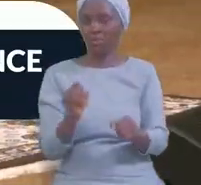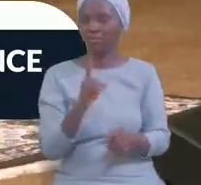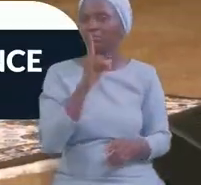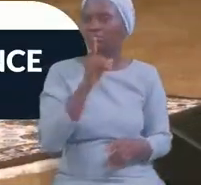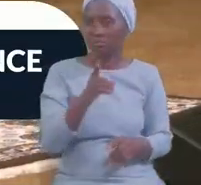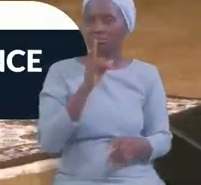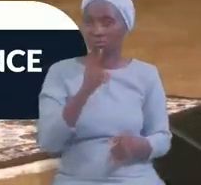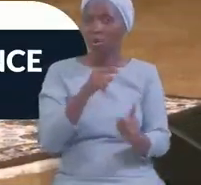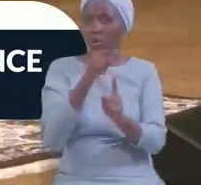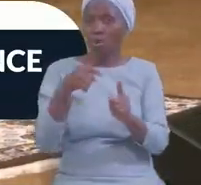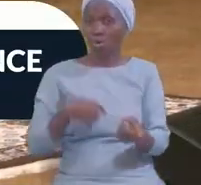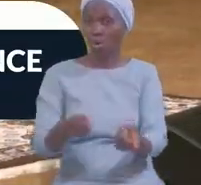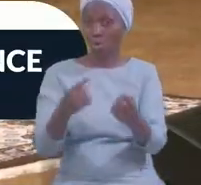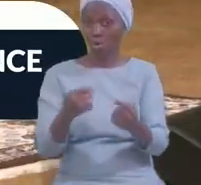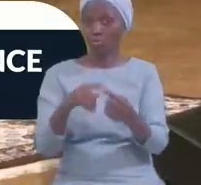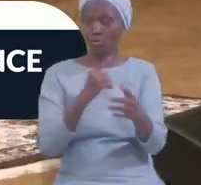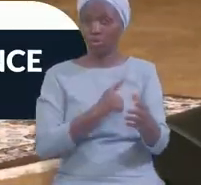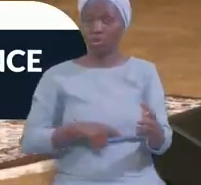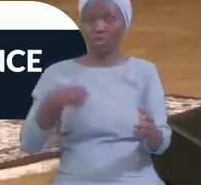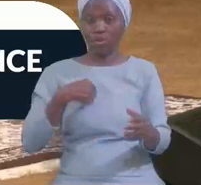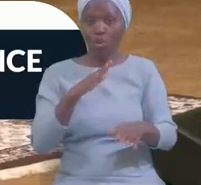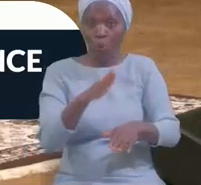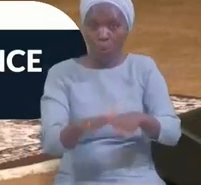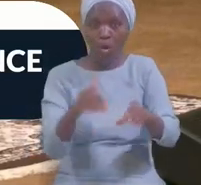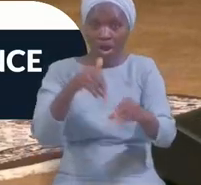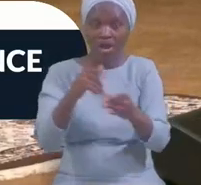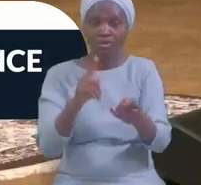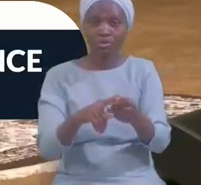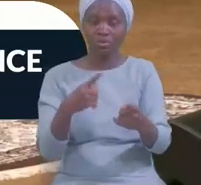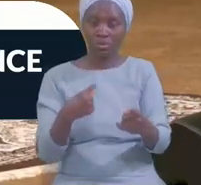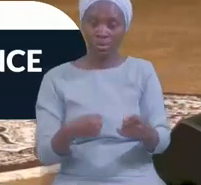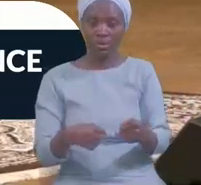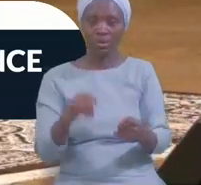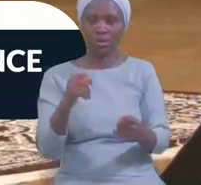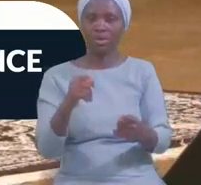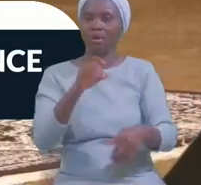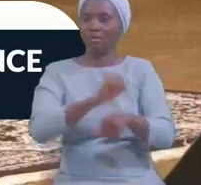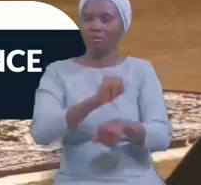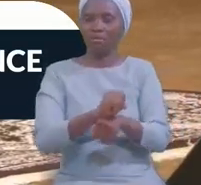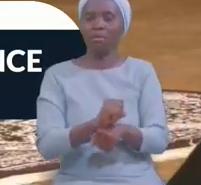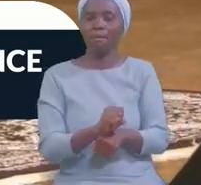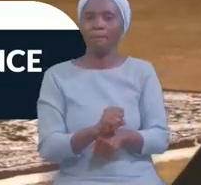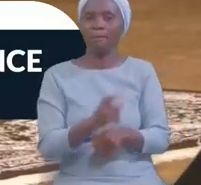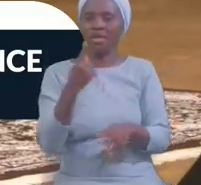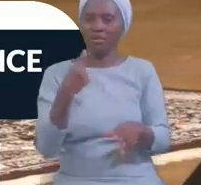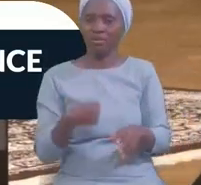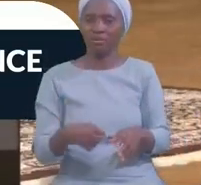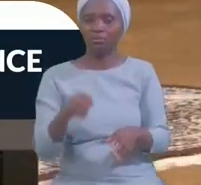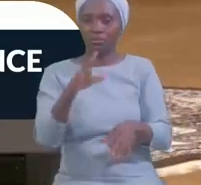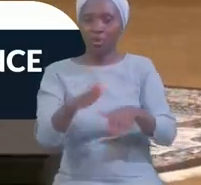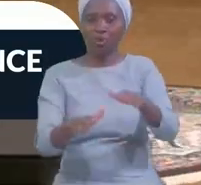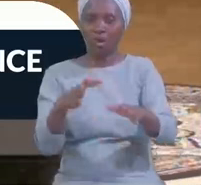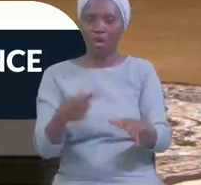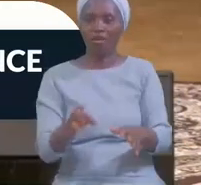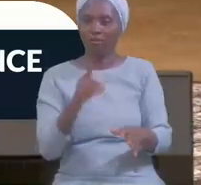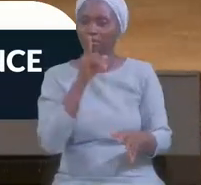marchons vers l'accomplissement des promesses de Dieu. La marche de l'assurance, sachant que voici